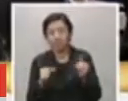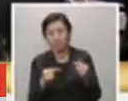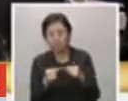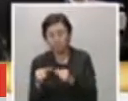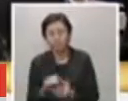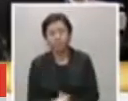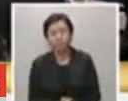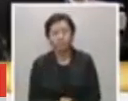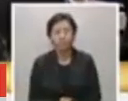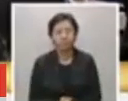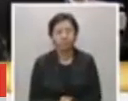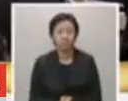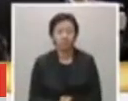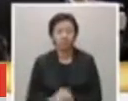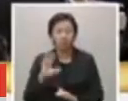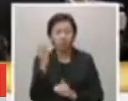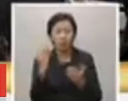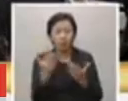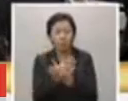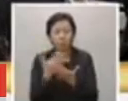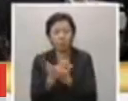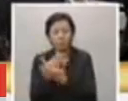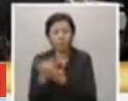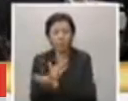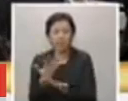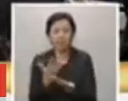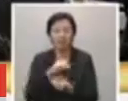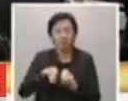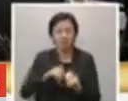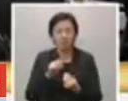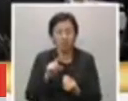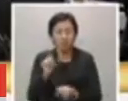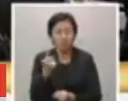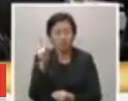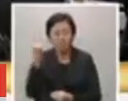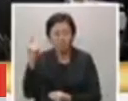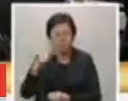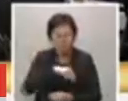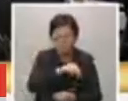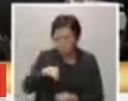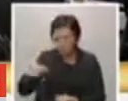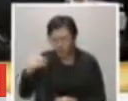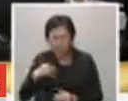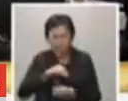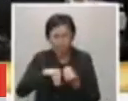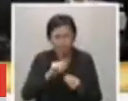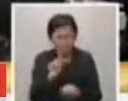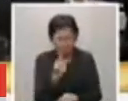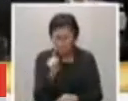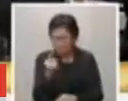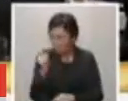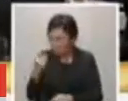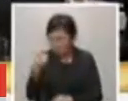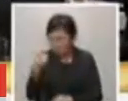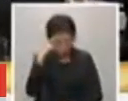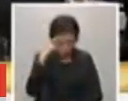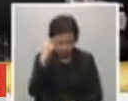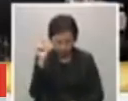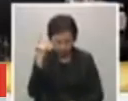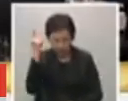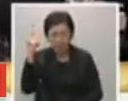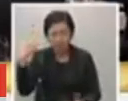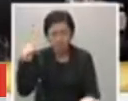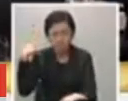โลกที่มันเปลี่ยนแปลงอย่างรวดเร็วมีเศรษฐกิจสร้างสรรค์เต็มไปหมดเศรษฐกิจที่สร้างสรรค์เขาเรียกว่า creative economy